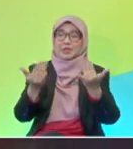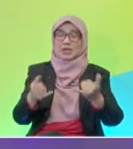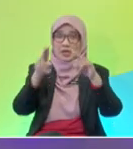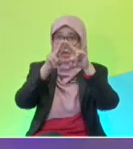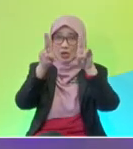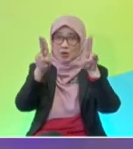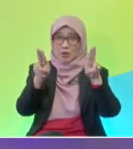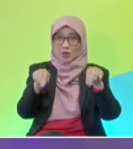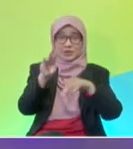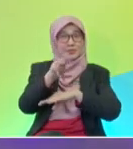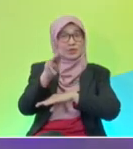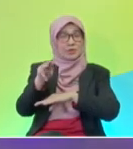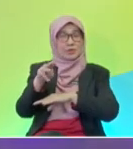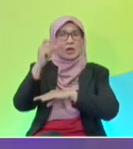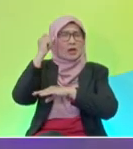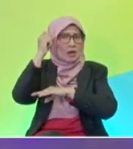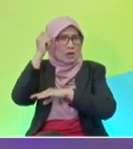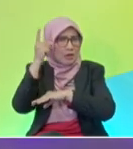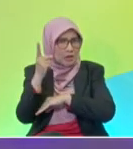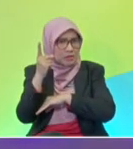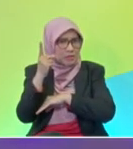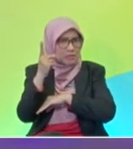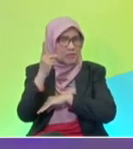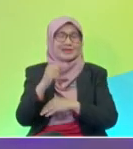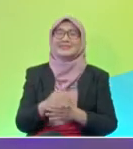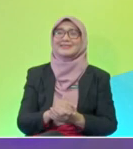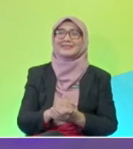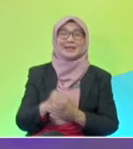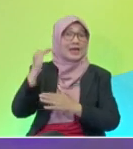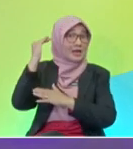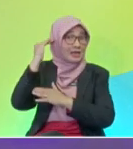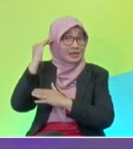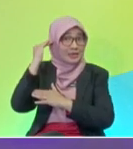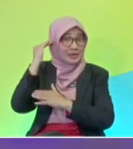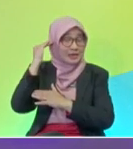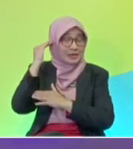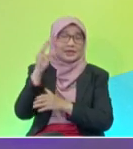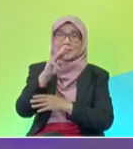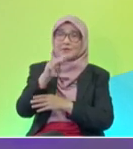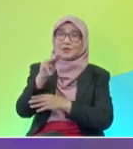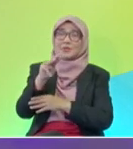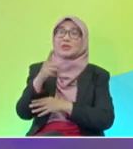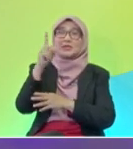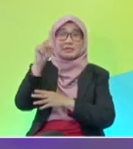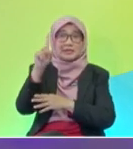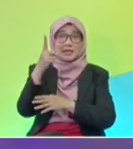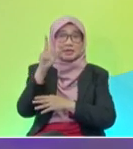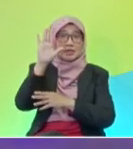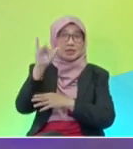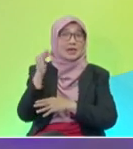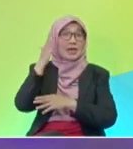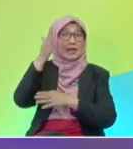murid-murid faham tak apa yang Cikgu Terangkan tadi jadi mari kita dengar Har selepas ini murid-murid saja yang akan memberikan